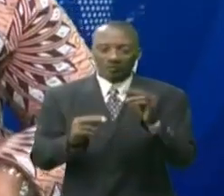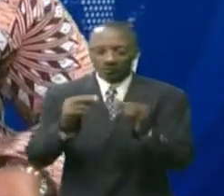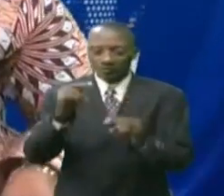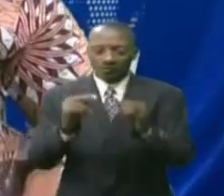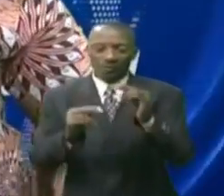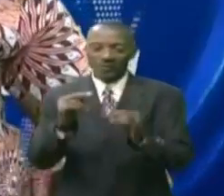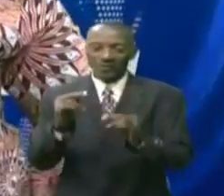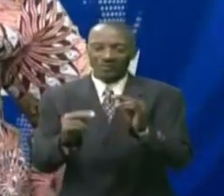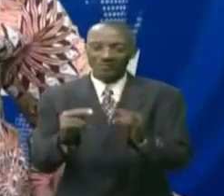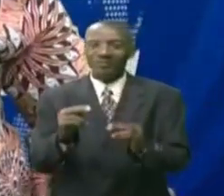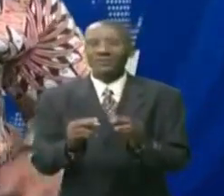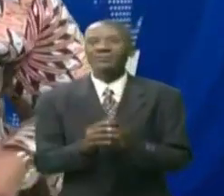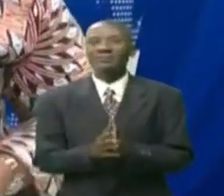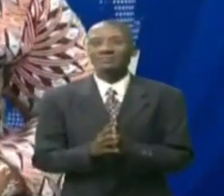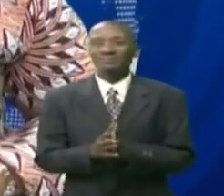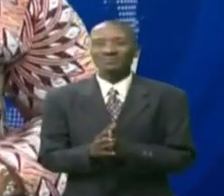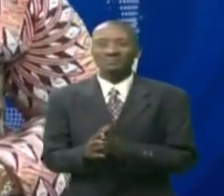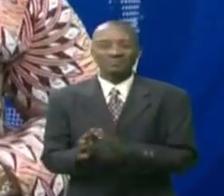Kabidi Mbui.